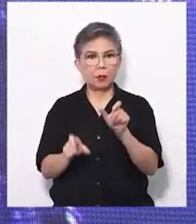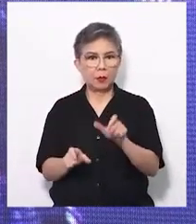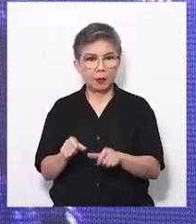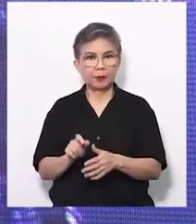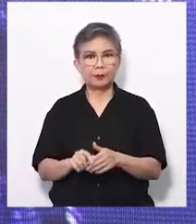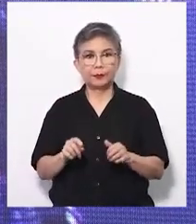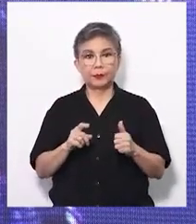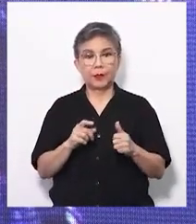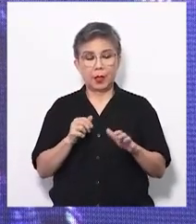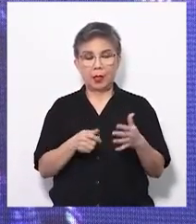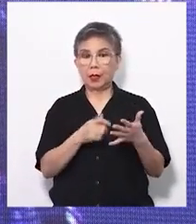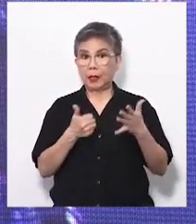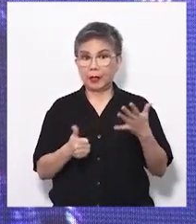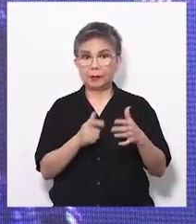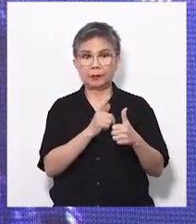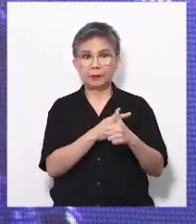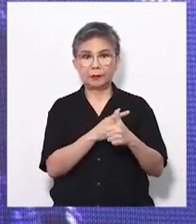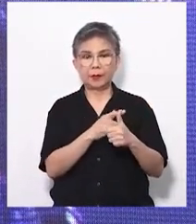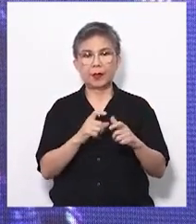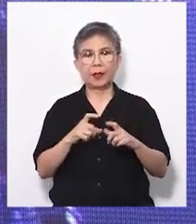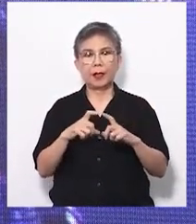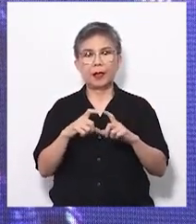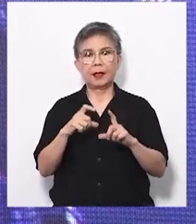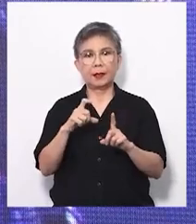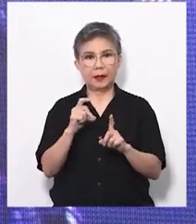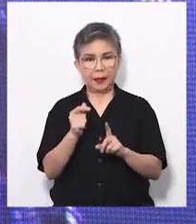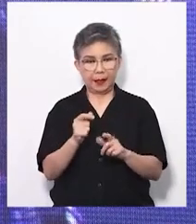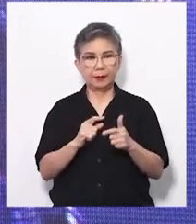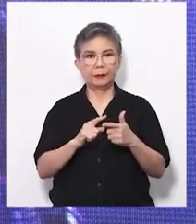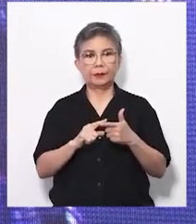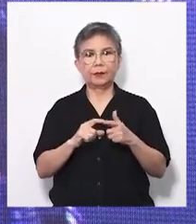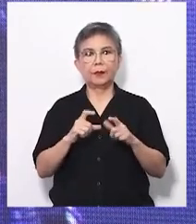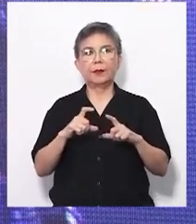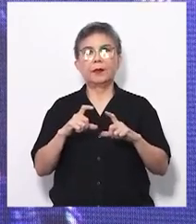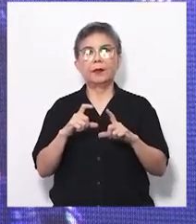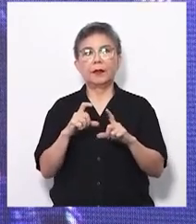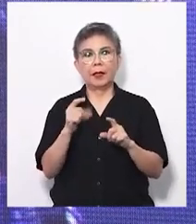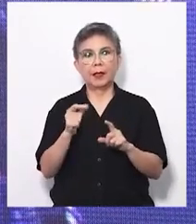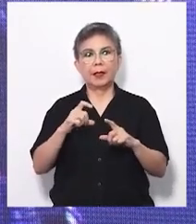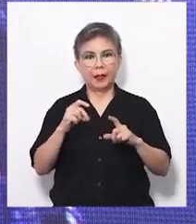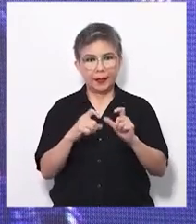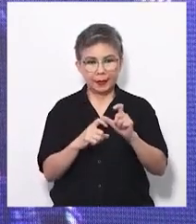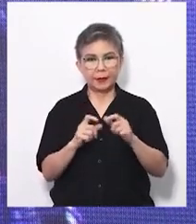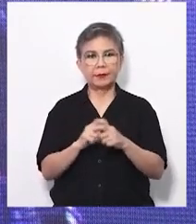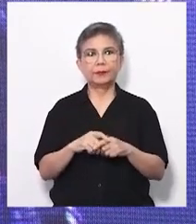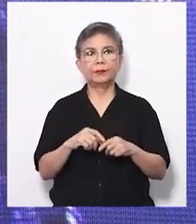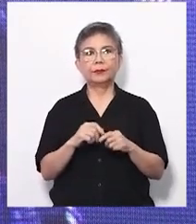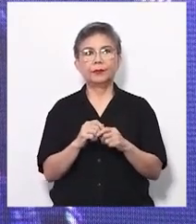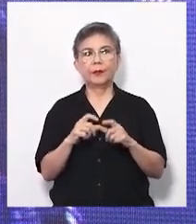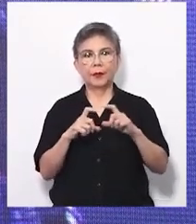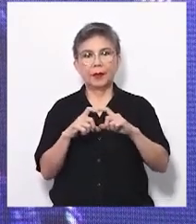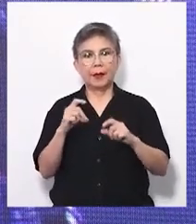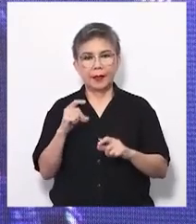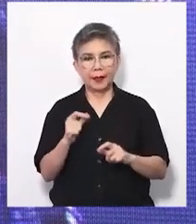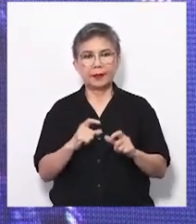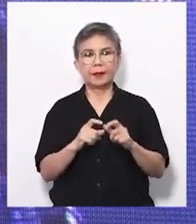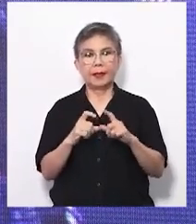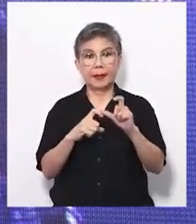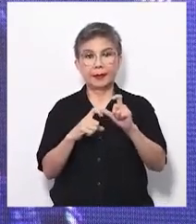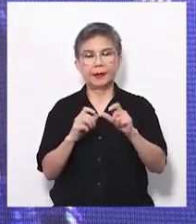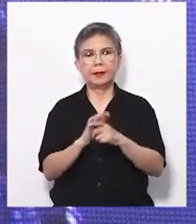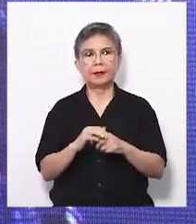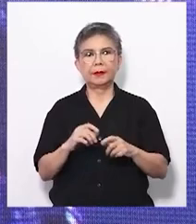6 orang terdiri dari AKBP arkbp RS Kompol